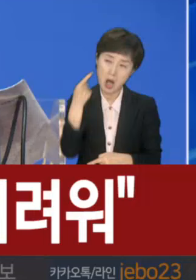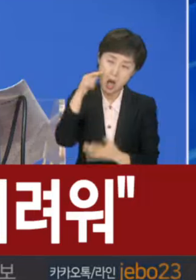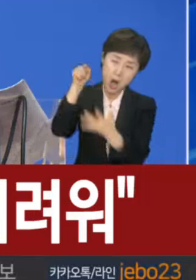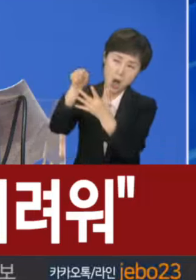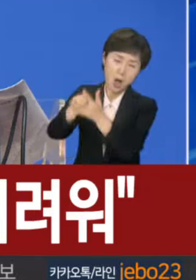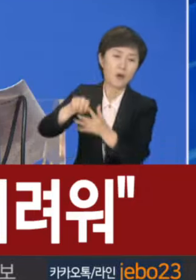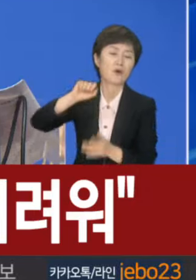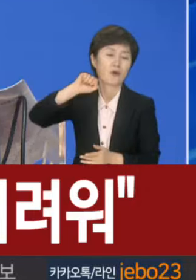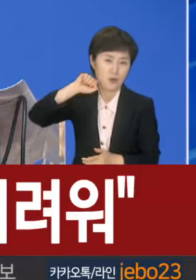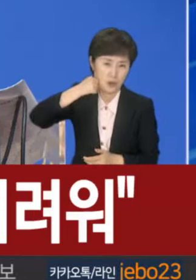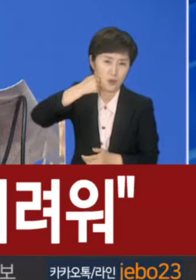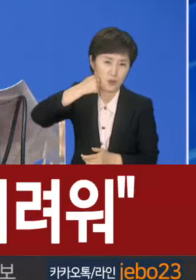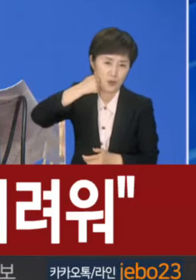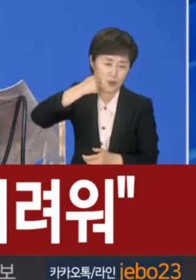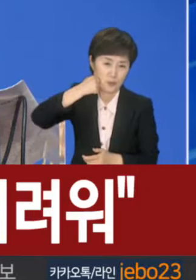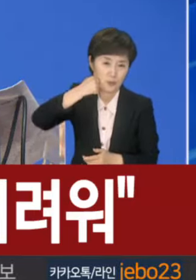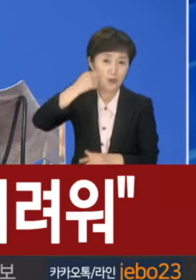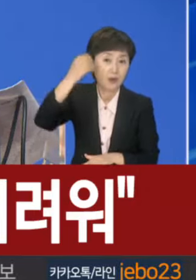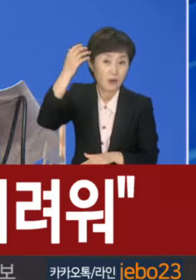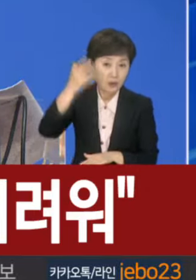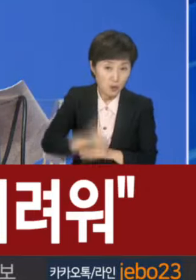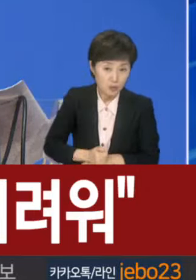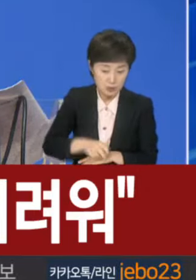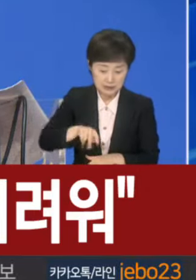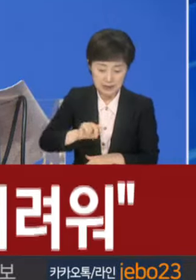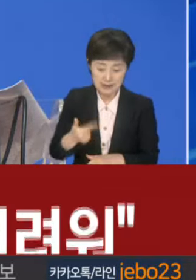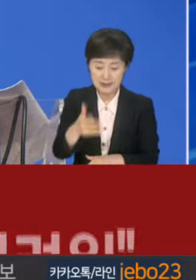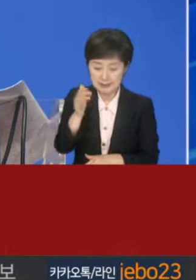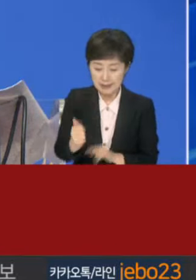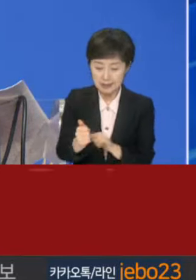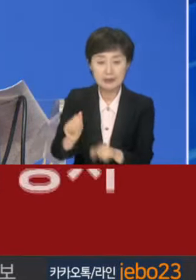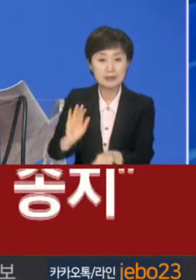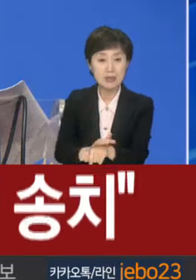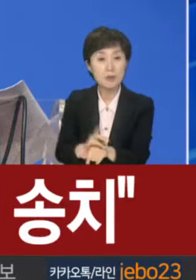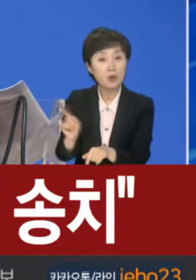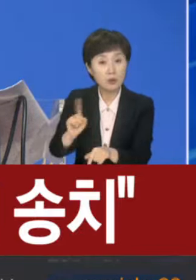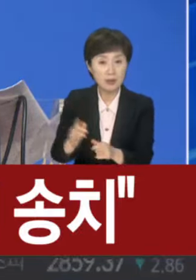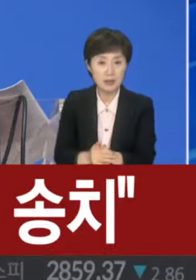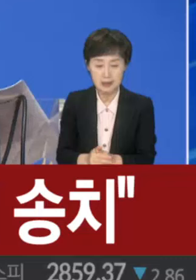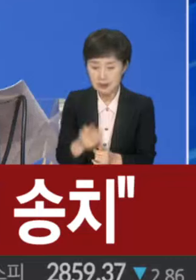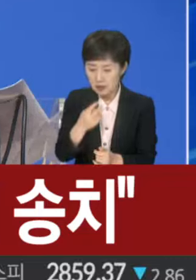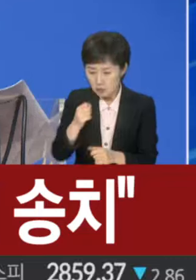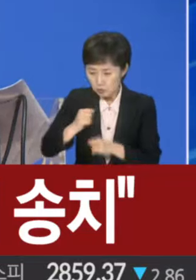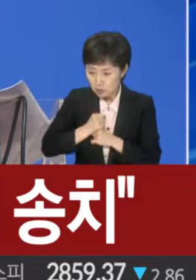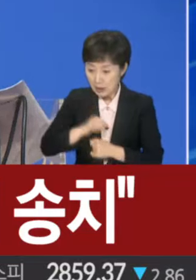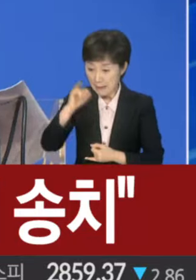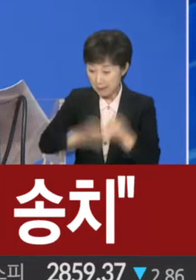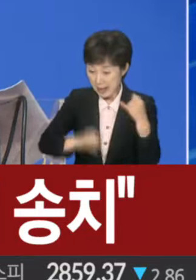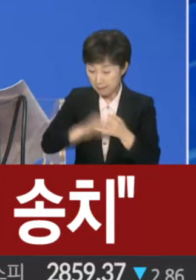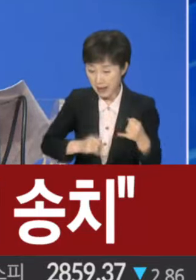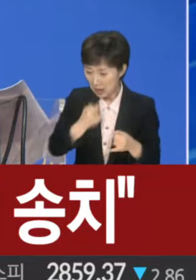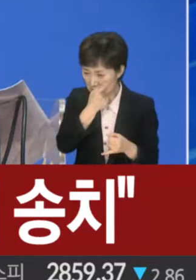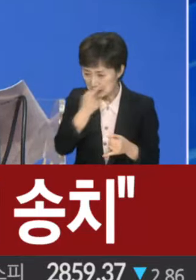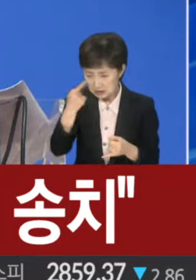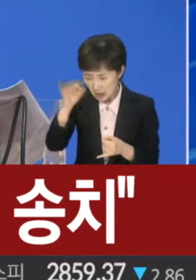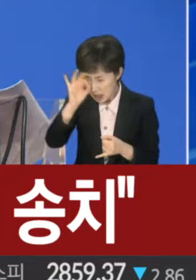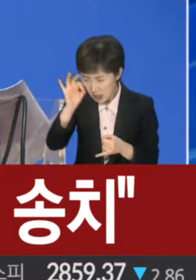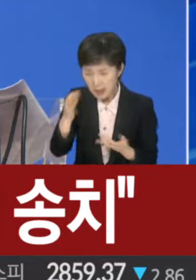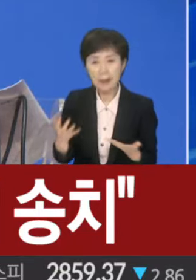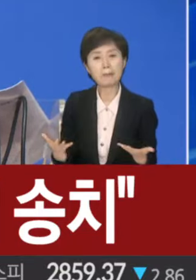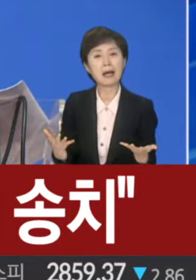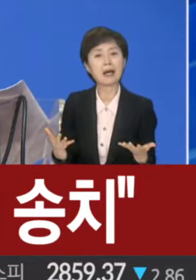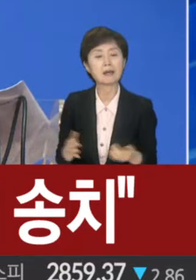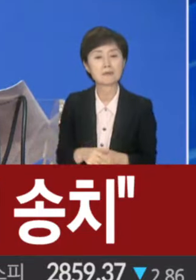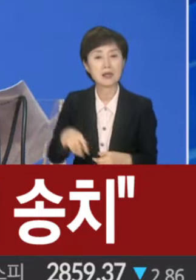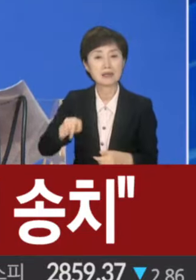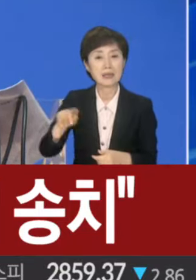않은 상황이었다고 본 겁니다. 결국 사단장의 책임을 인정하기 위해서는 구체적이고 직접적인 주의 의무 위반이 있었어야 되는데 사단장이